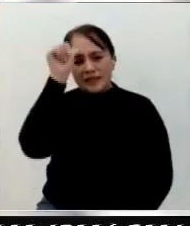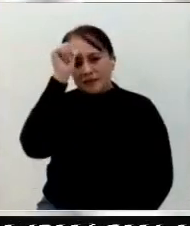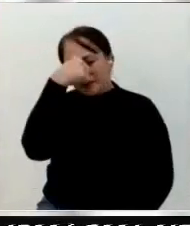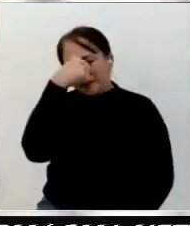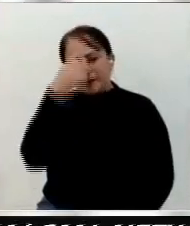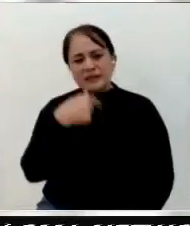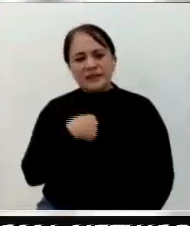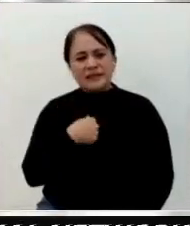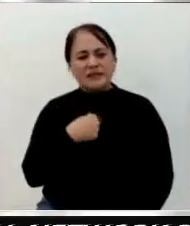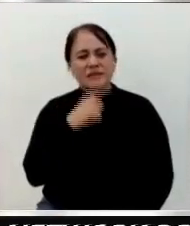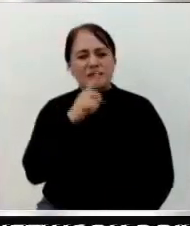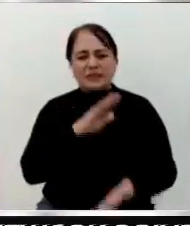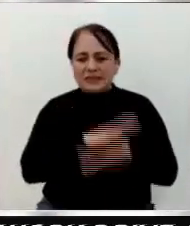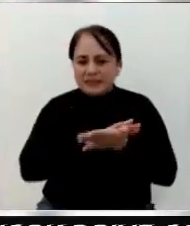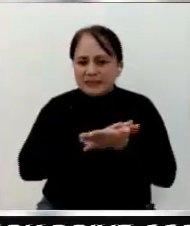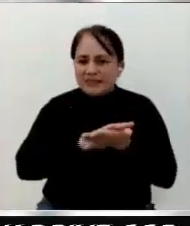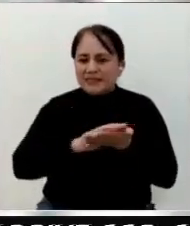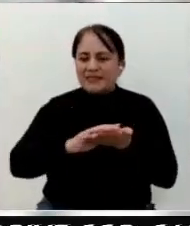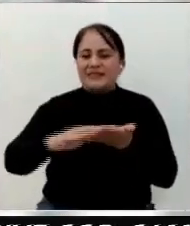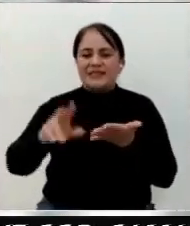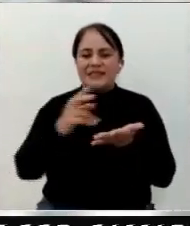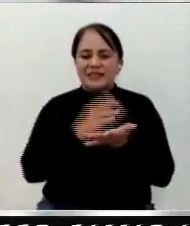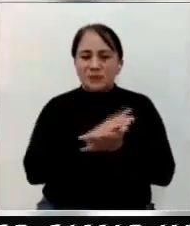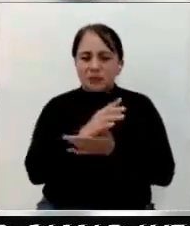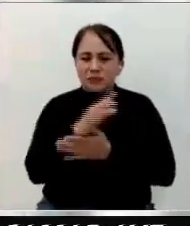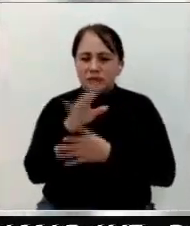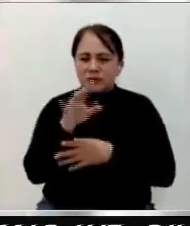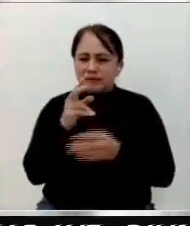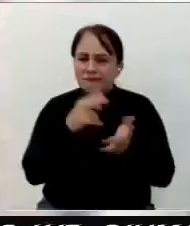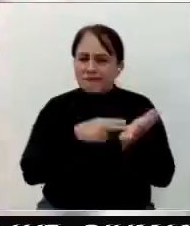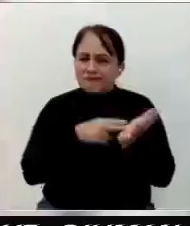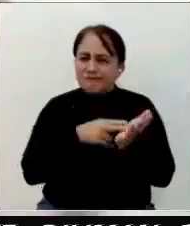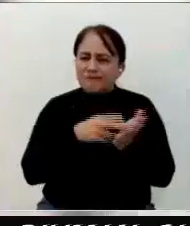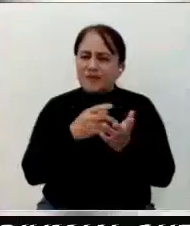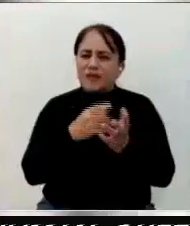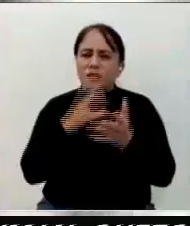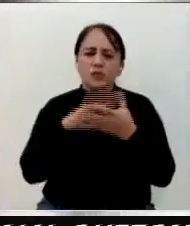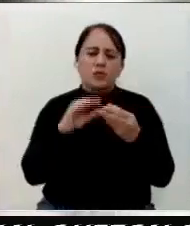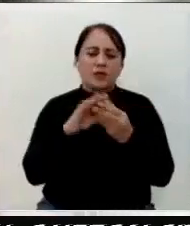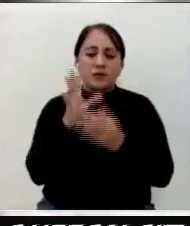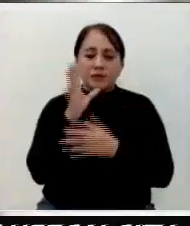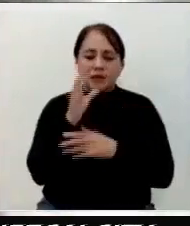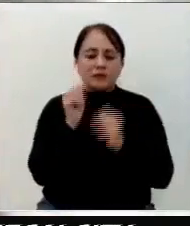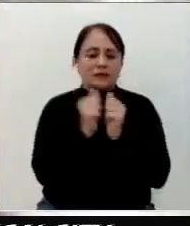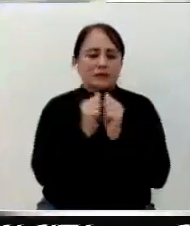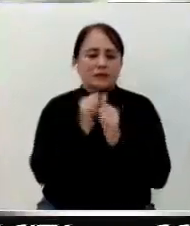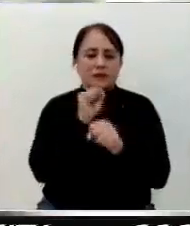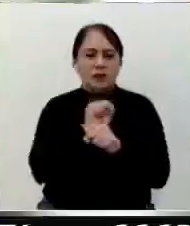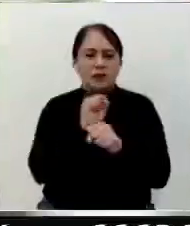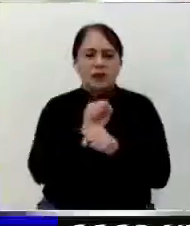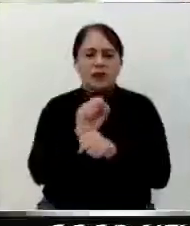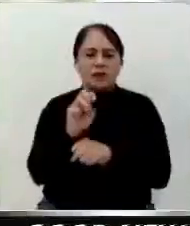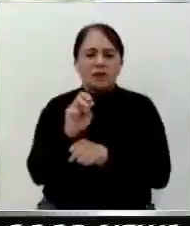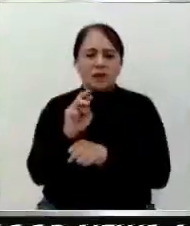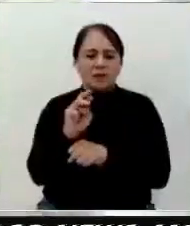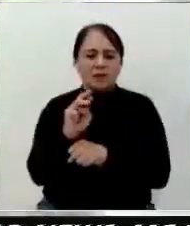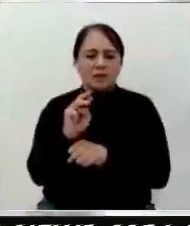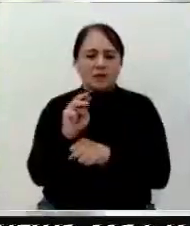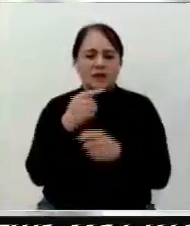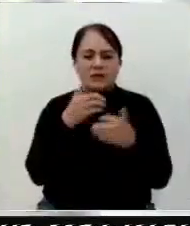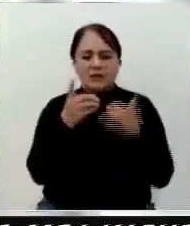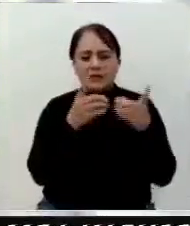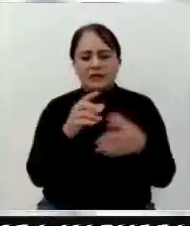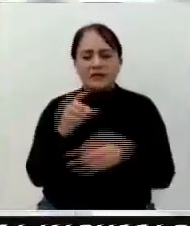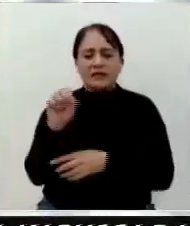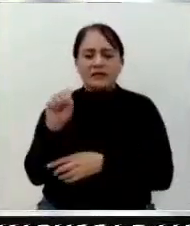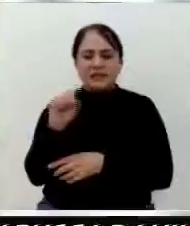napaka inosente na mga kwento ng kanyang ina makakatrabaho rin niya si Maria Clara at ibara Director Zig dulay na